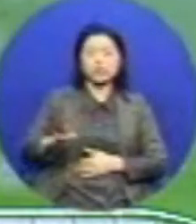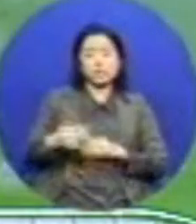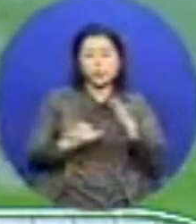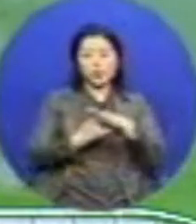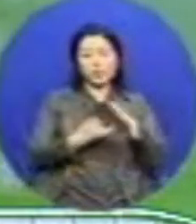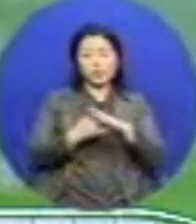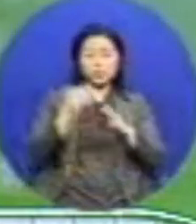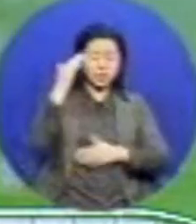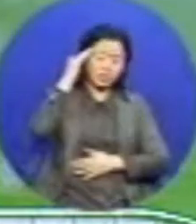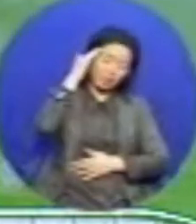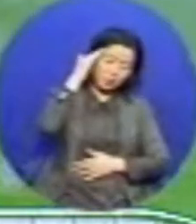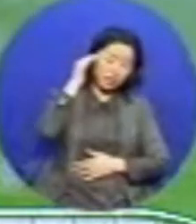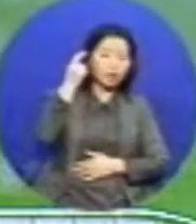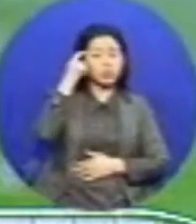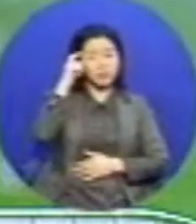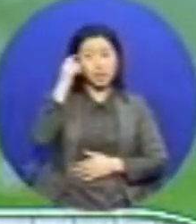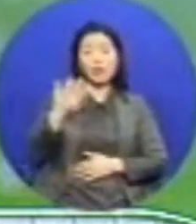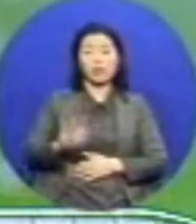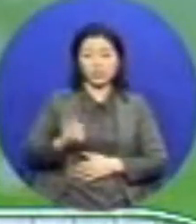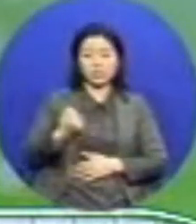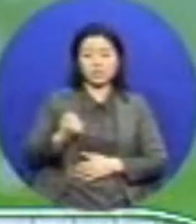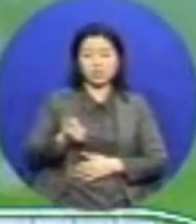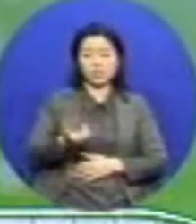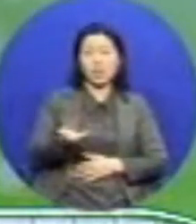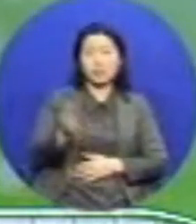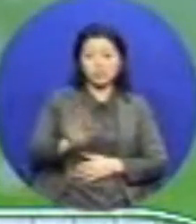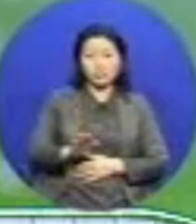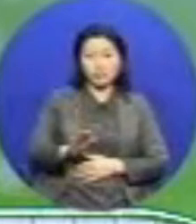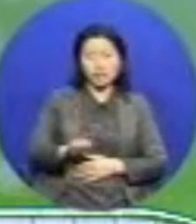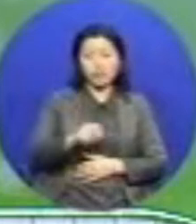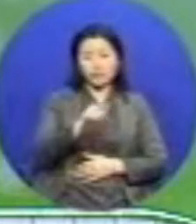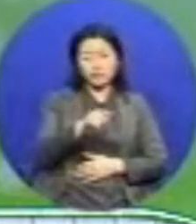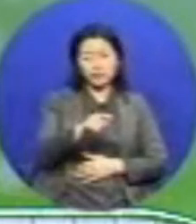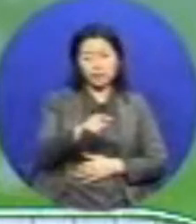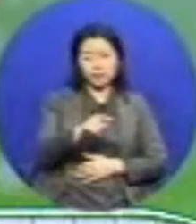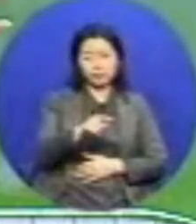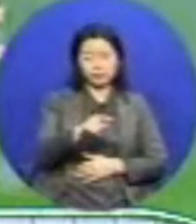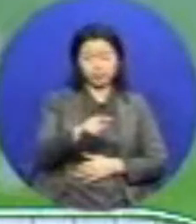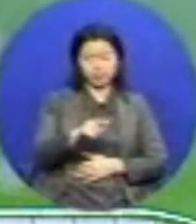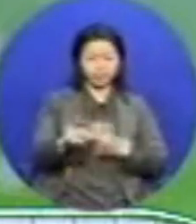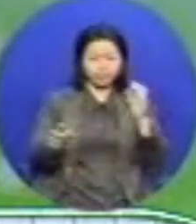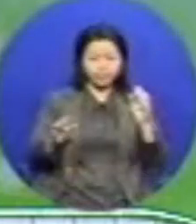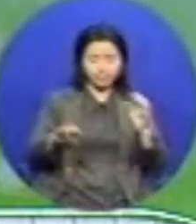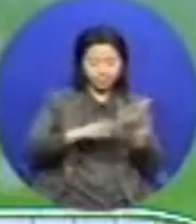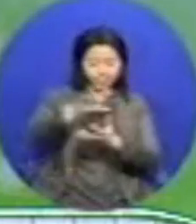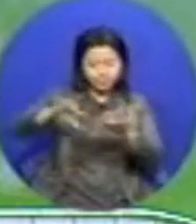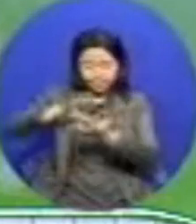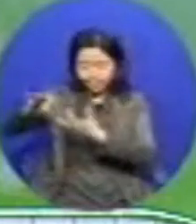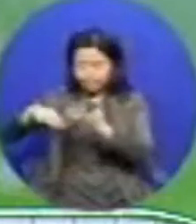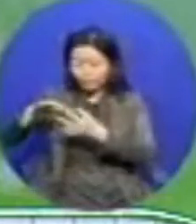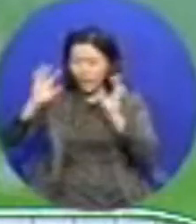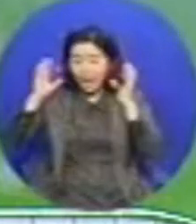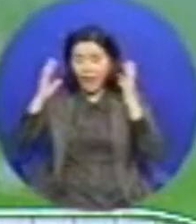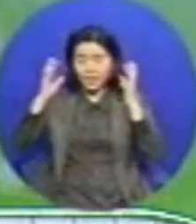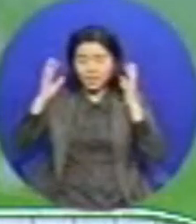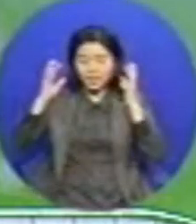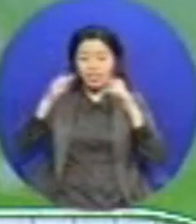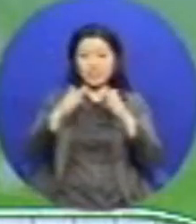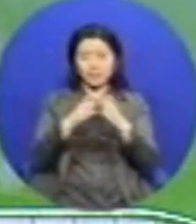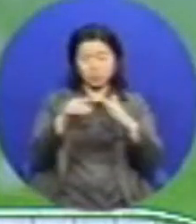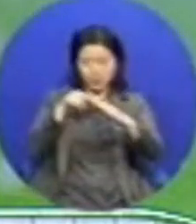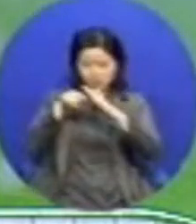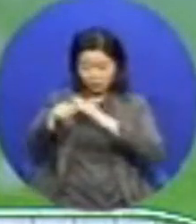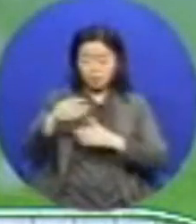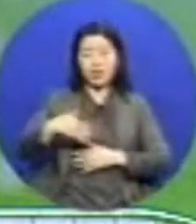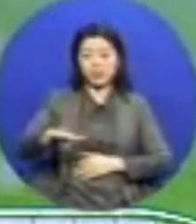이구나 이렇게 생각을 했답니다 그런데 그러나 주오 산만 한 그 아이의 집에 심방을 가게 되요